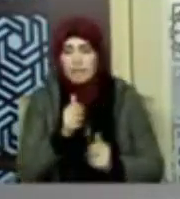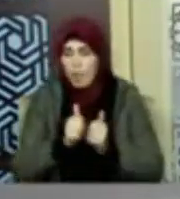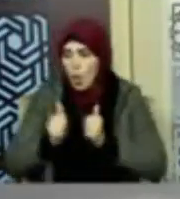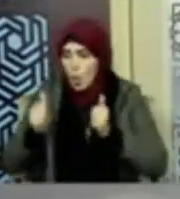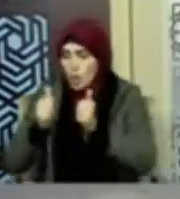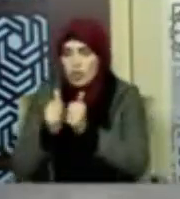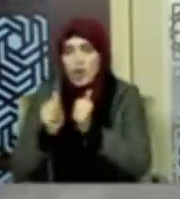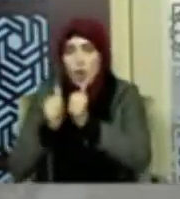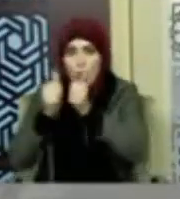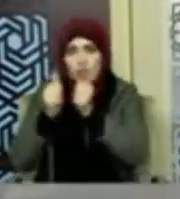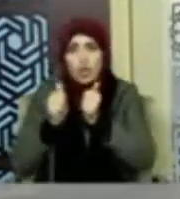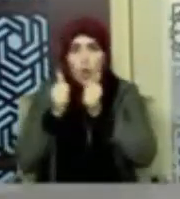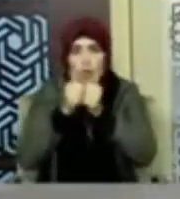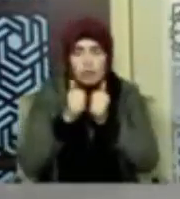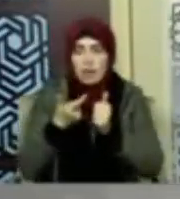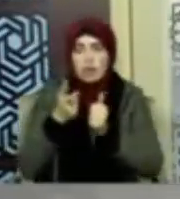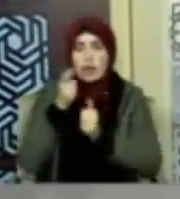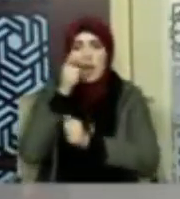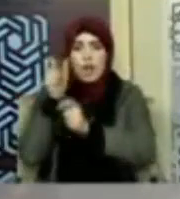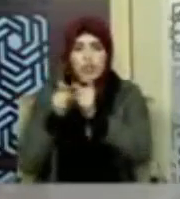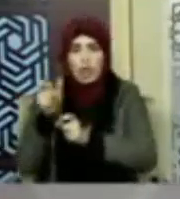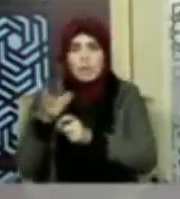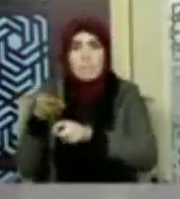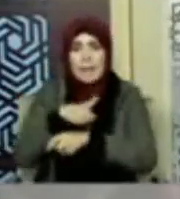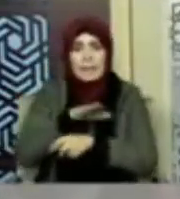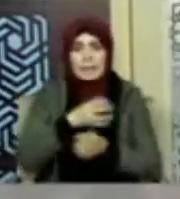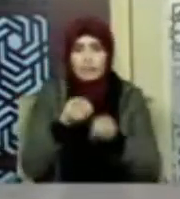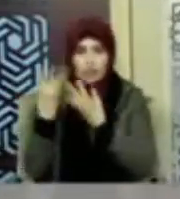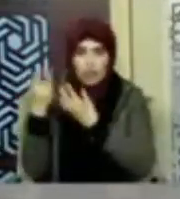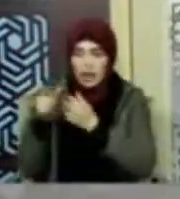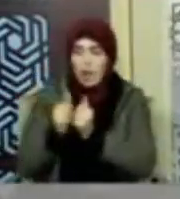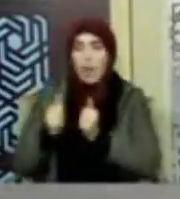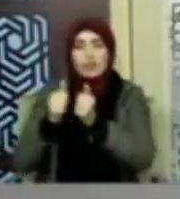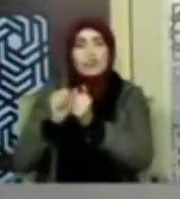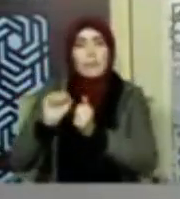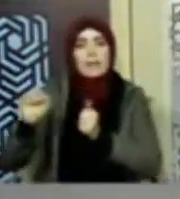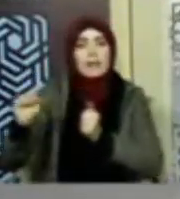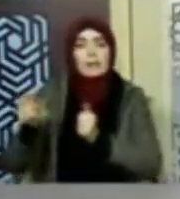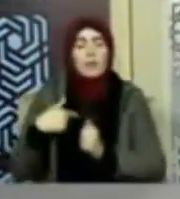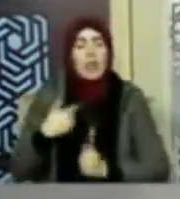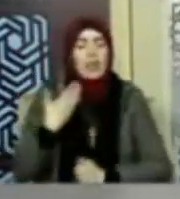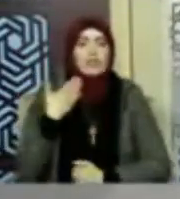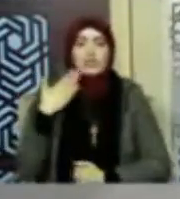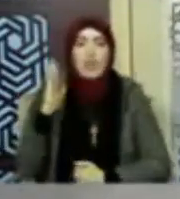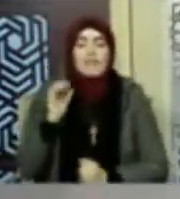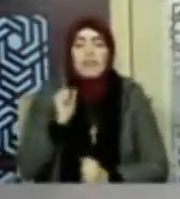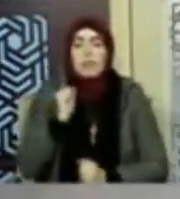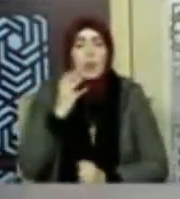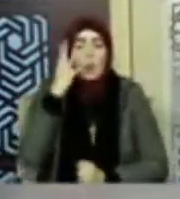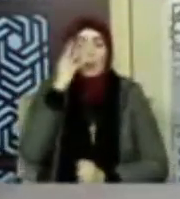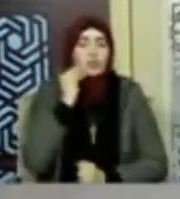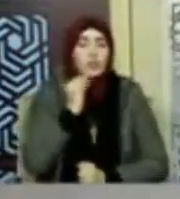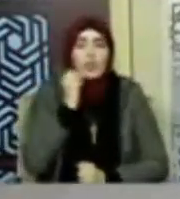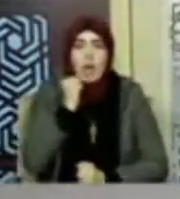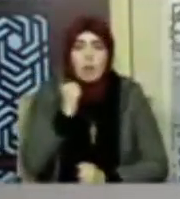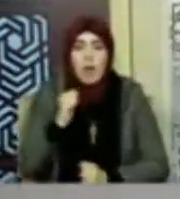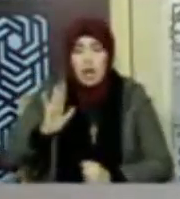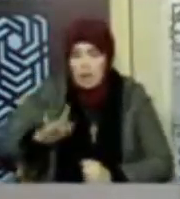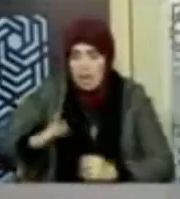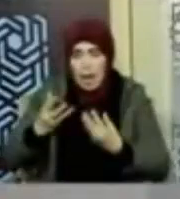الأسرة المصرية الأصيلة. كان لي شرف أن أجلس إلى